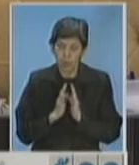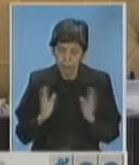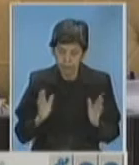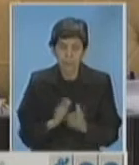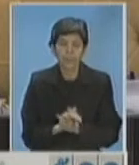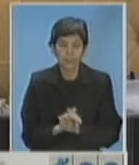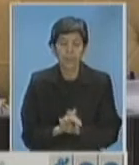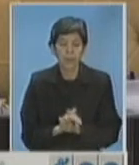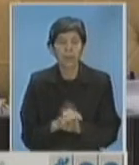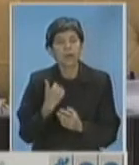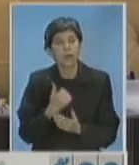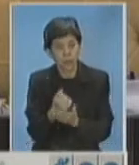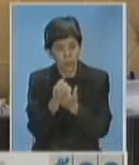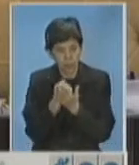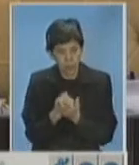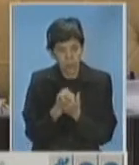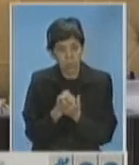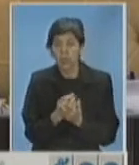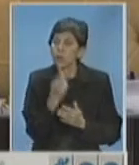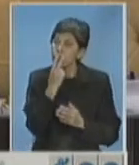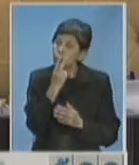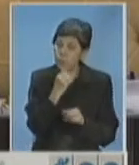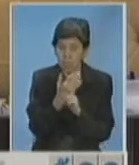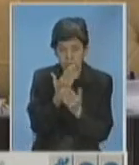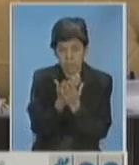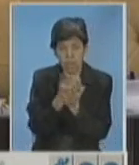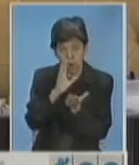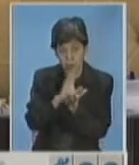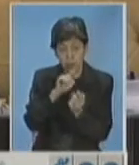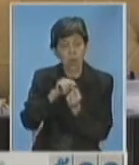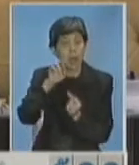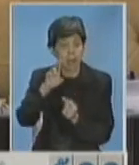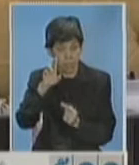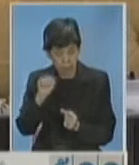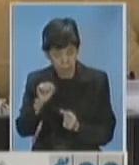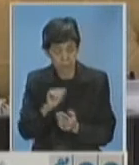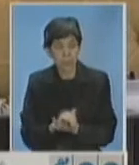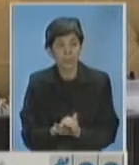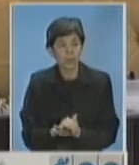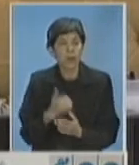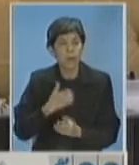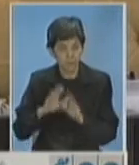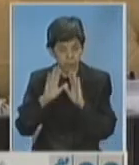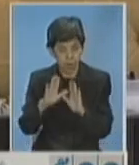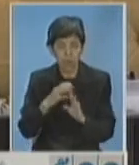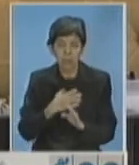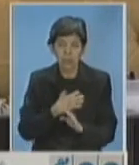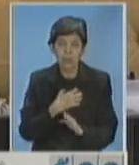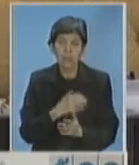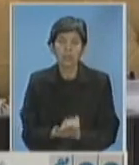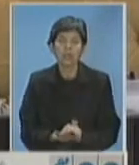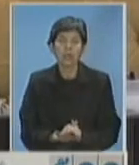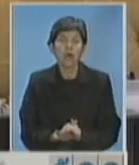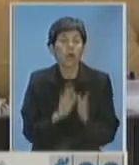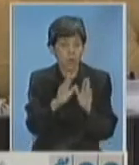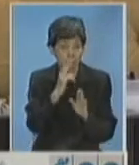ครับที่ช่วยดูแลในเรื่องงบประมาณของรัฐสภาก็ขอฝากท่านให้ช่วยเ